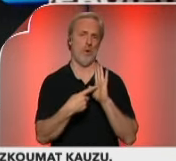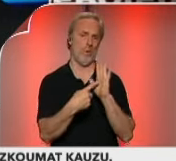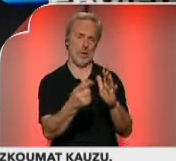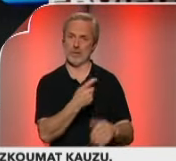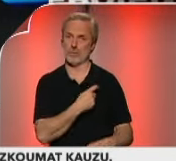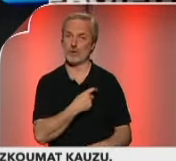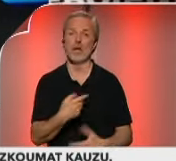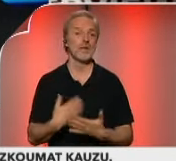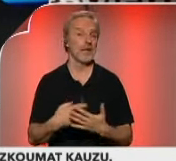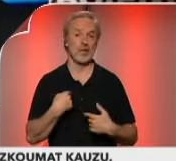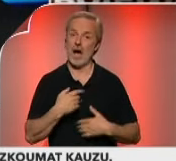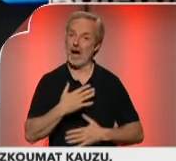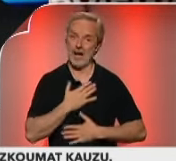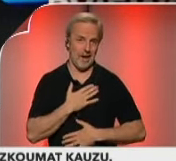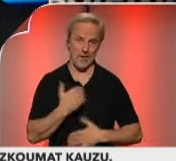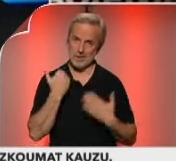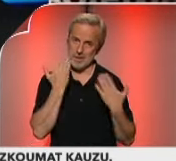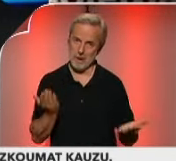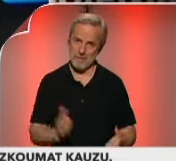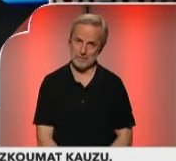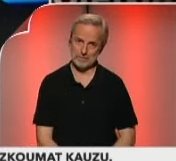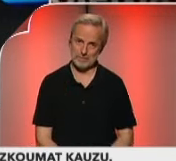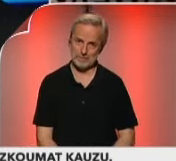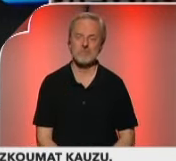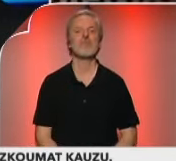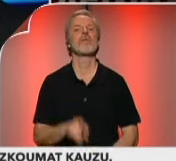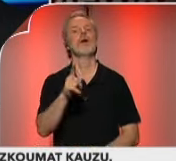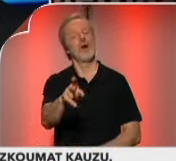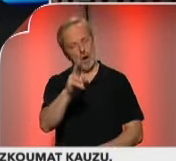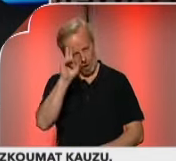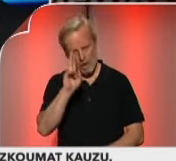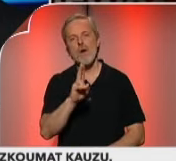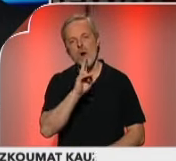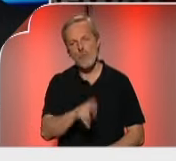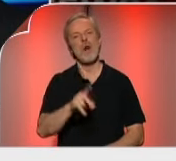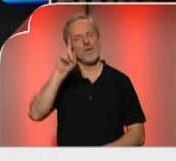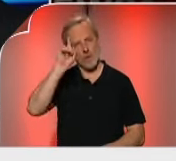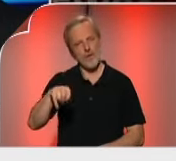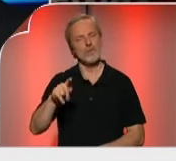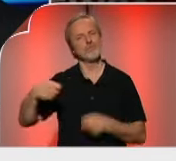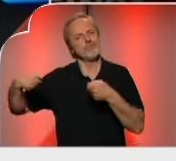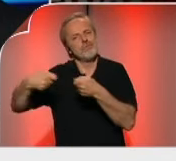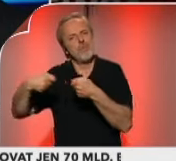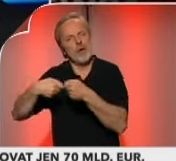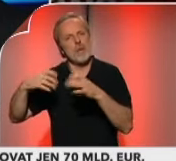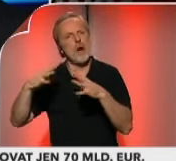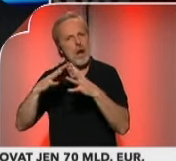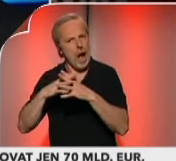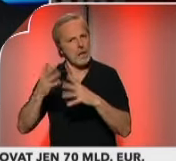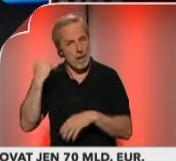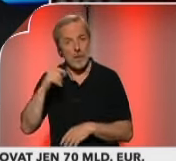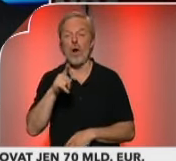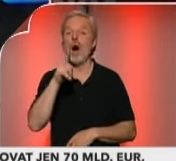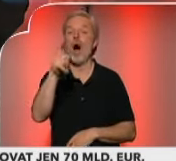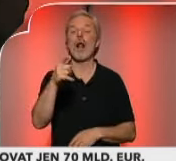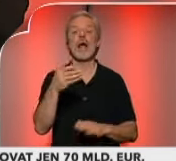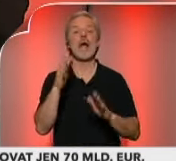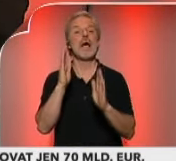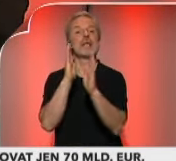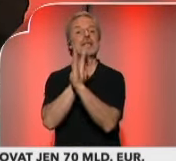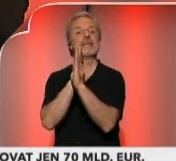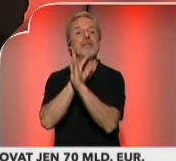učinění nemám a necítím Vy jste skutečně tedy nepatřil ke spojencům Davida rá na druhou stranu nej Vy jste ani ve stínové vládě vašeho předsedy Bohuslava